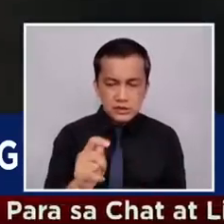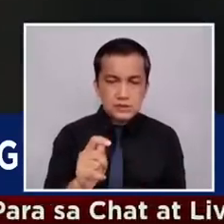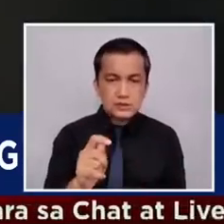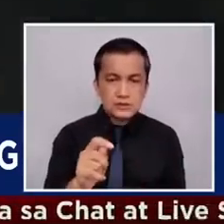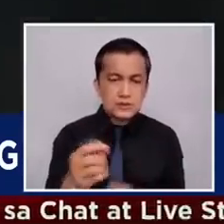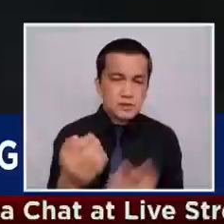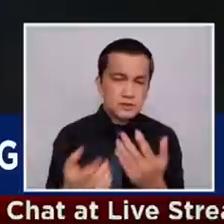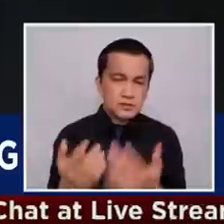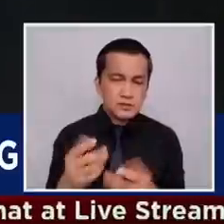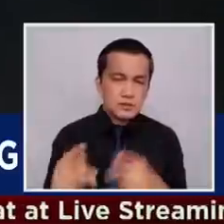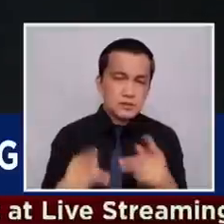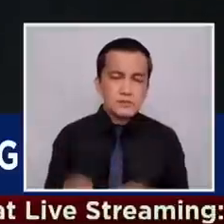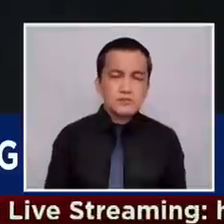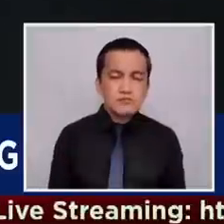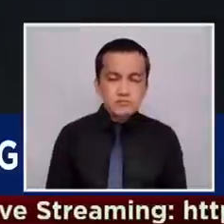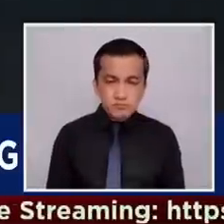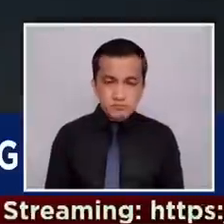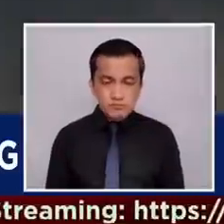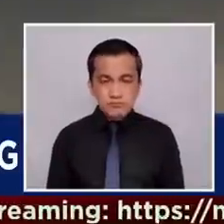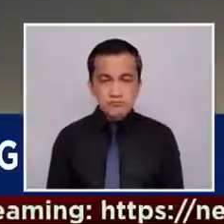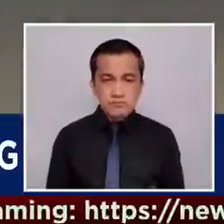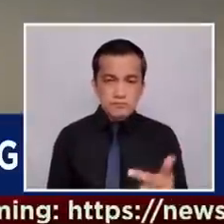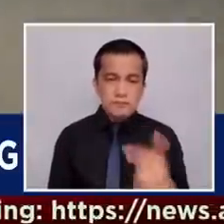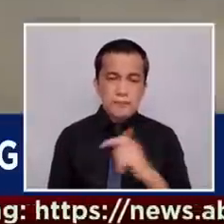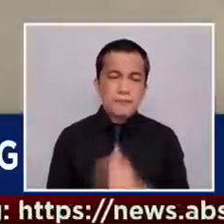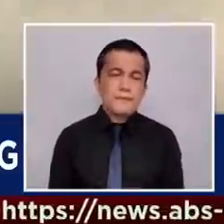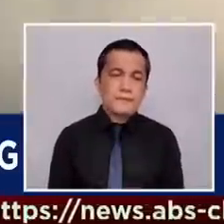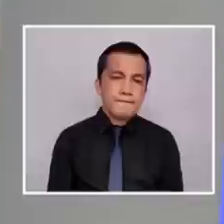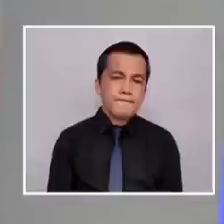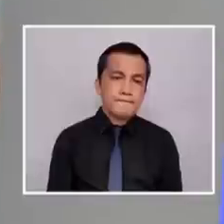Nico Bagsik, ABS-CBN News.